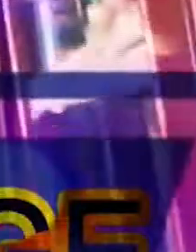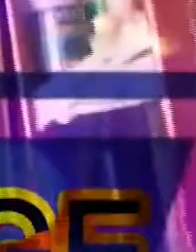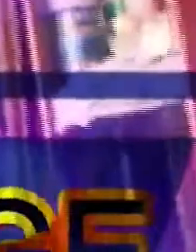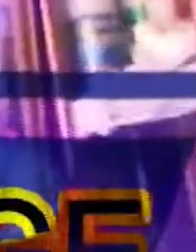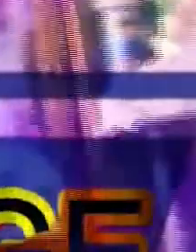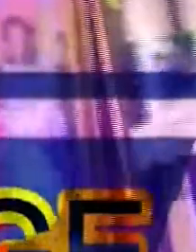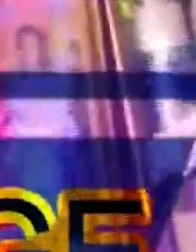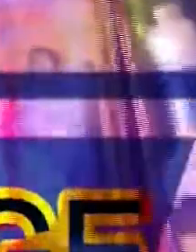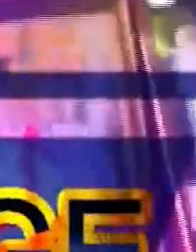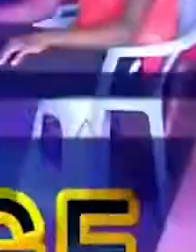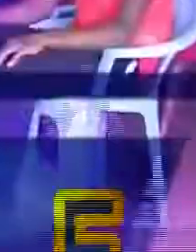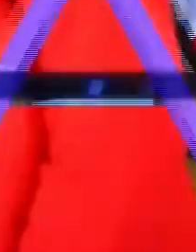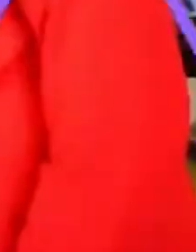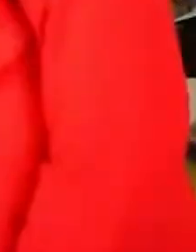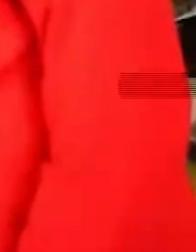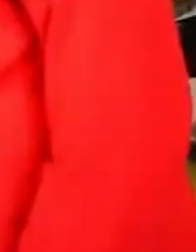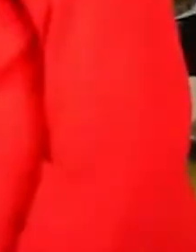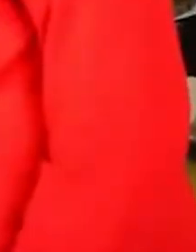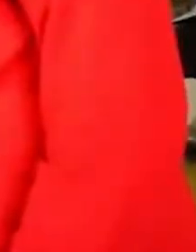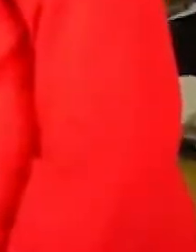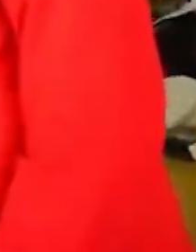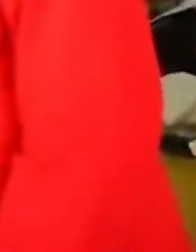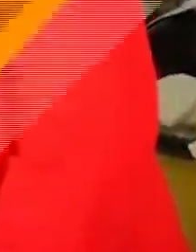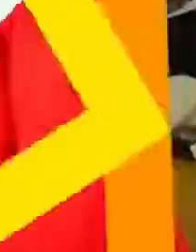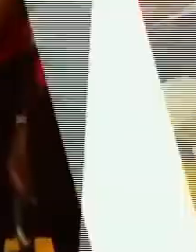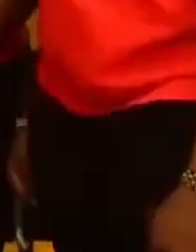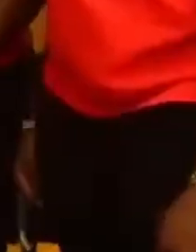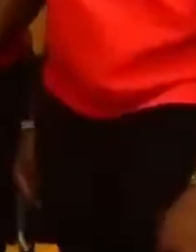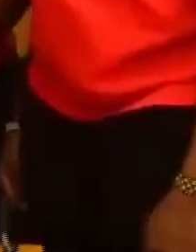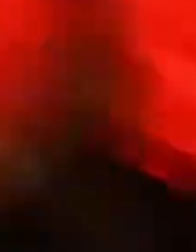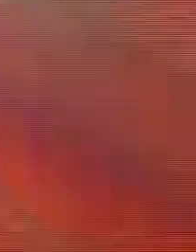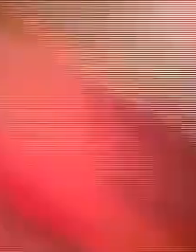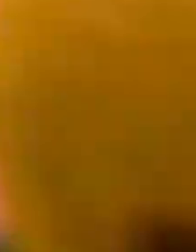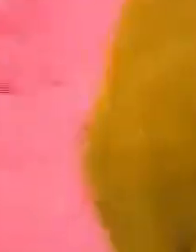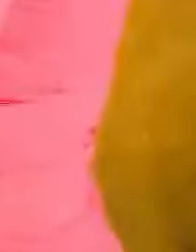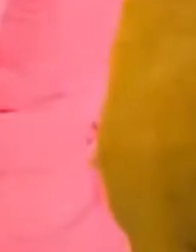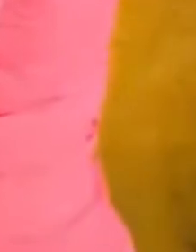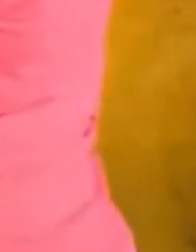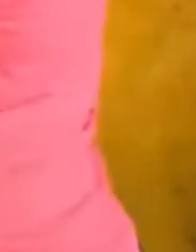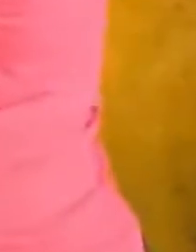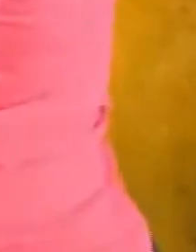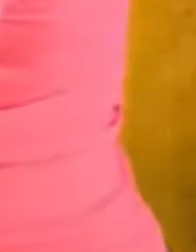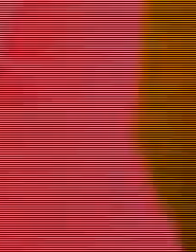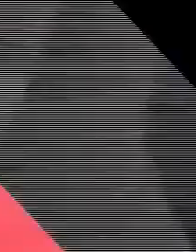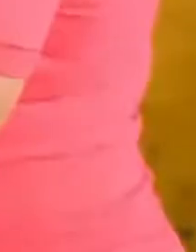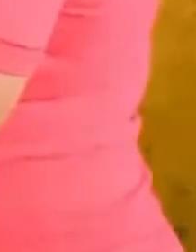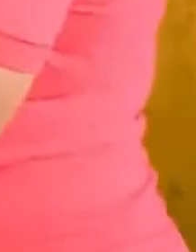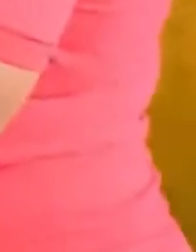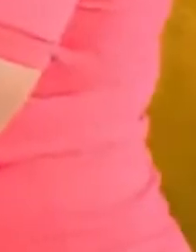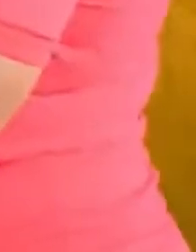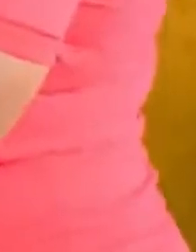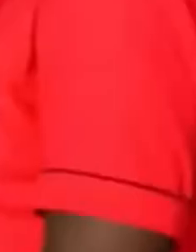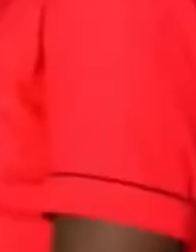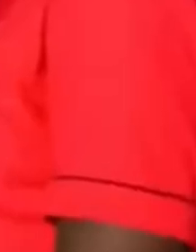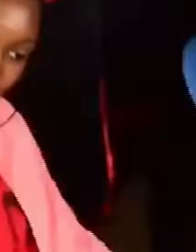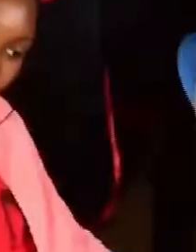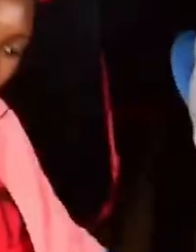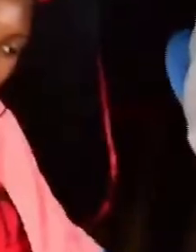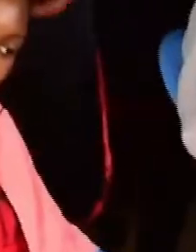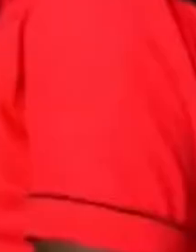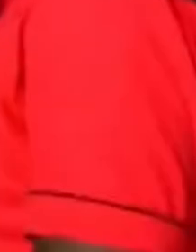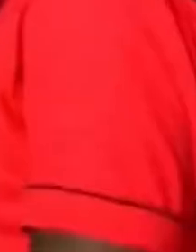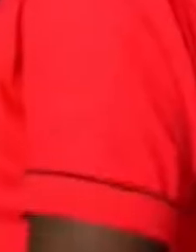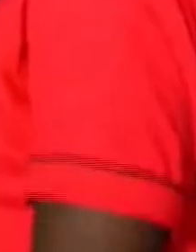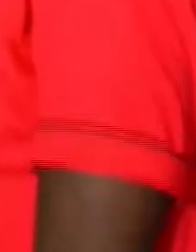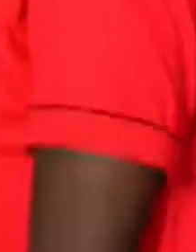Je, unatafuta shule ya kujiunga nayo hasa baada ya kumaliza kidato cha 4? Usitafute tena kwa maana Overflow College of